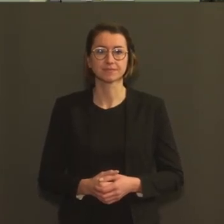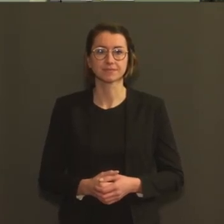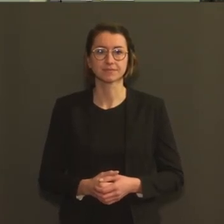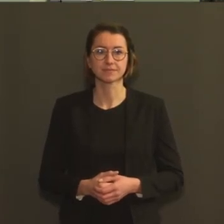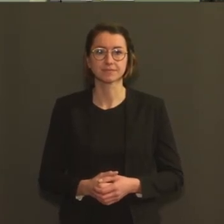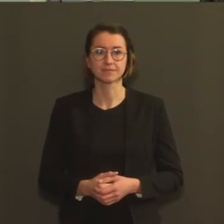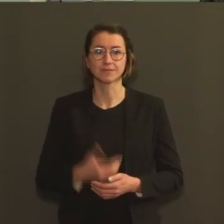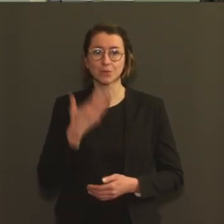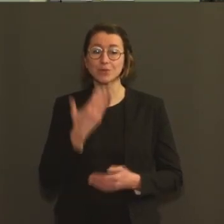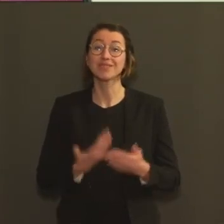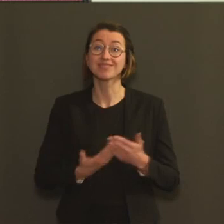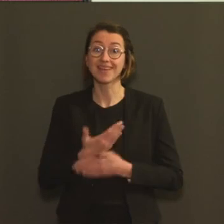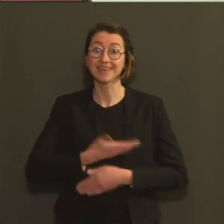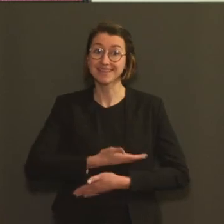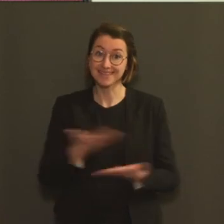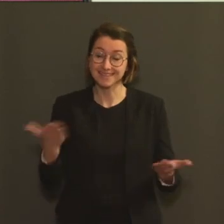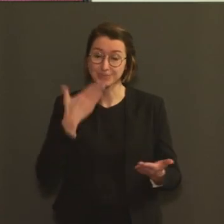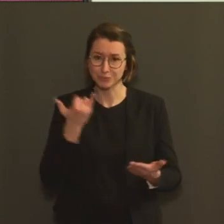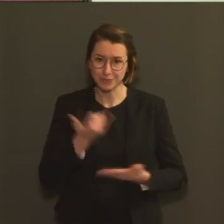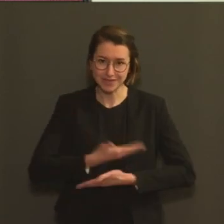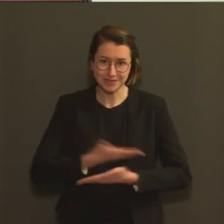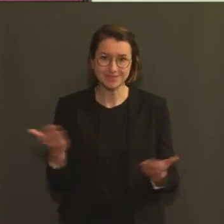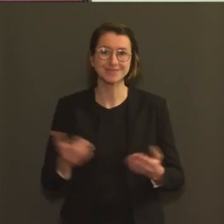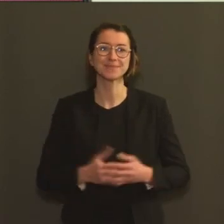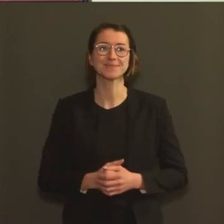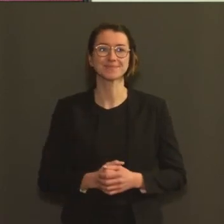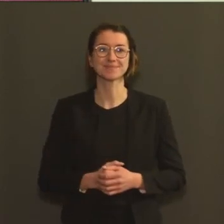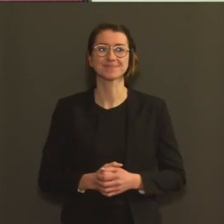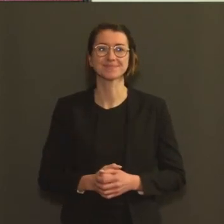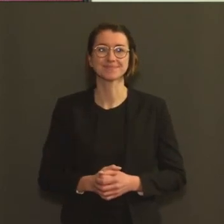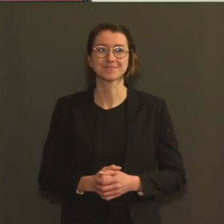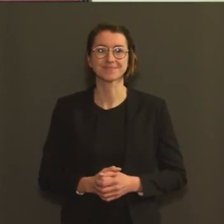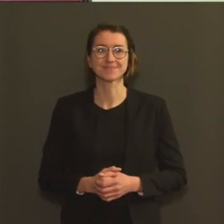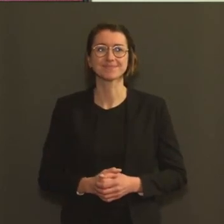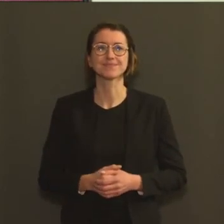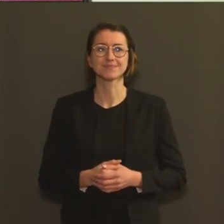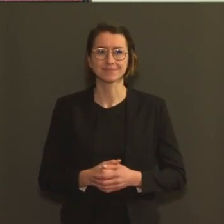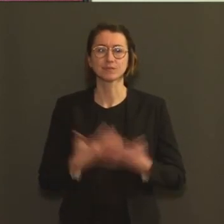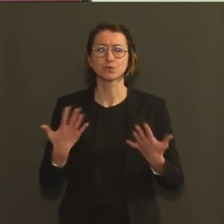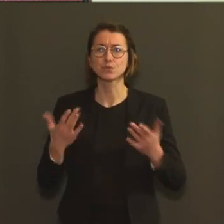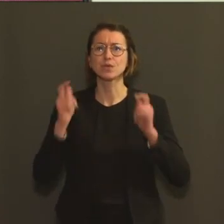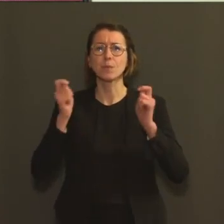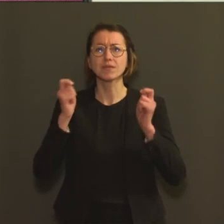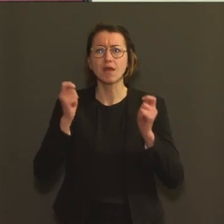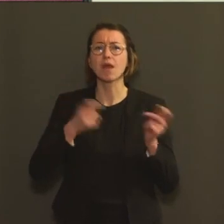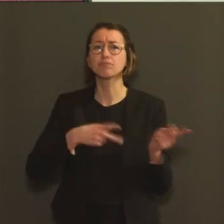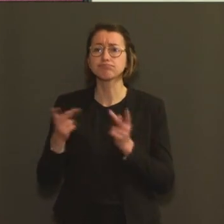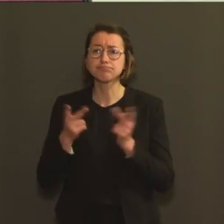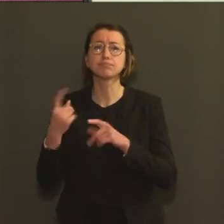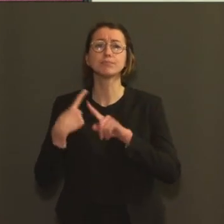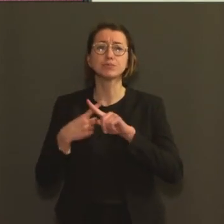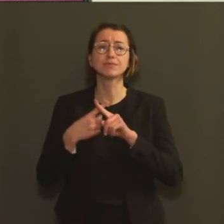Bonjour à toutes, bonjour à tous. Alors actuellement, les hospitalisations comme les décès continuent à